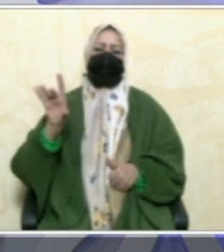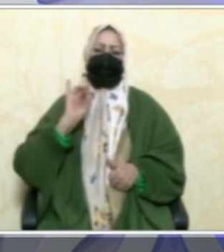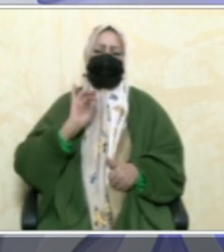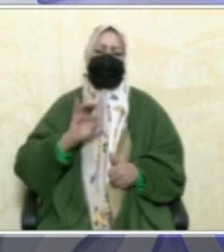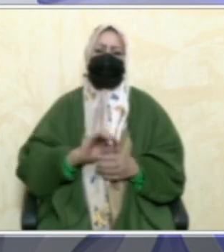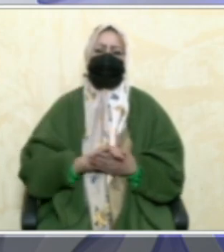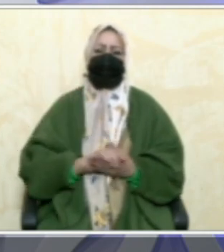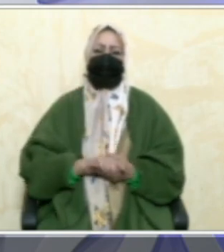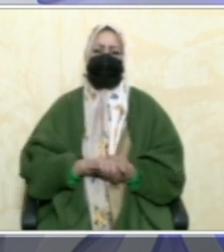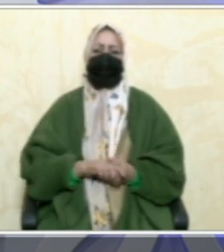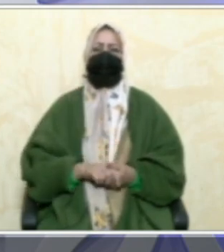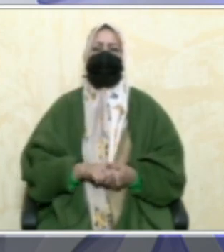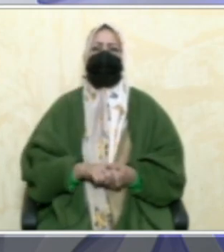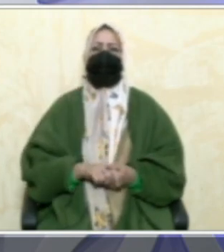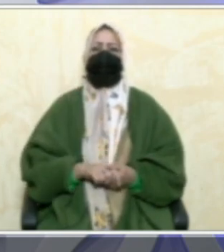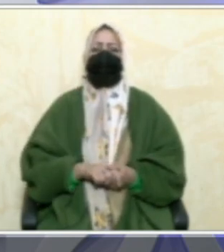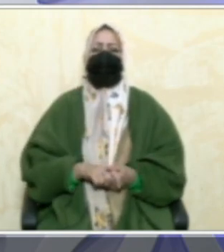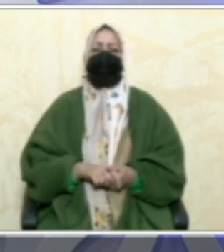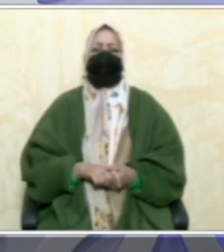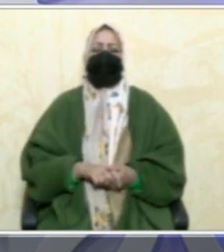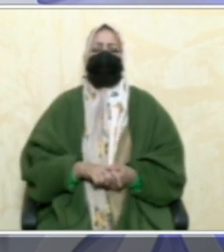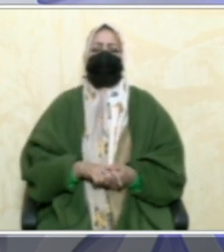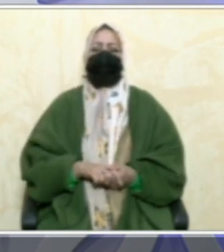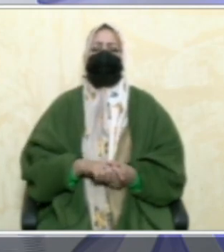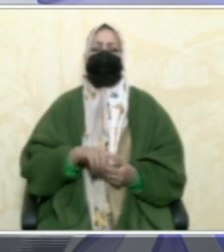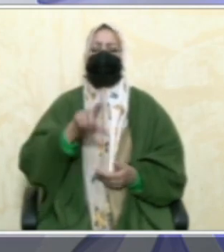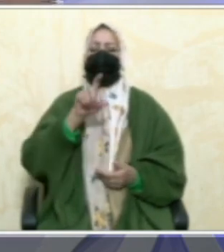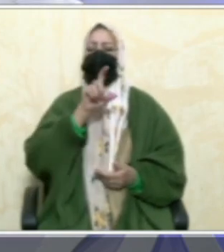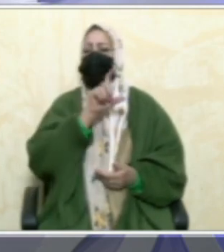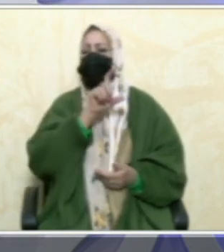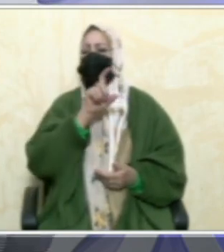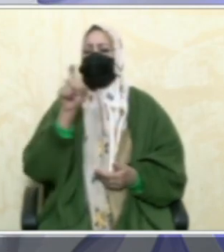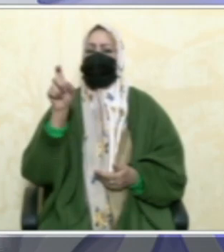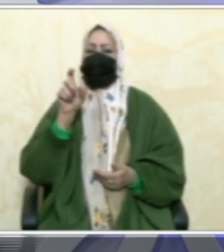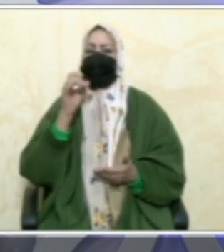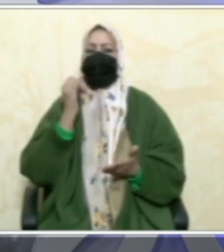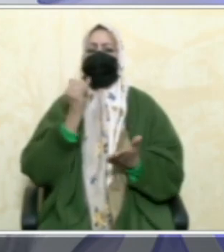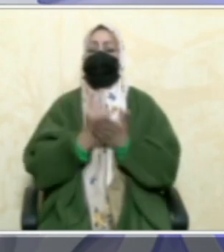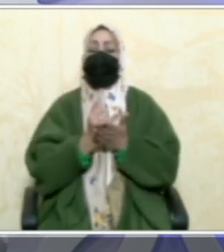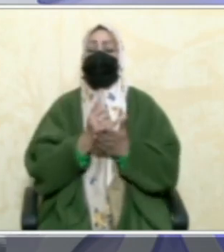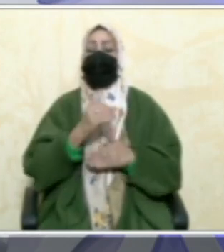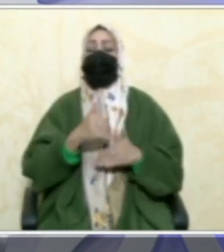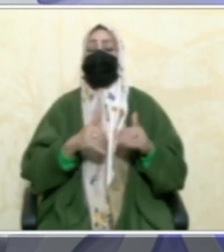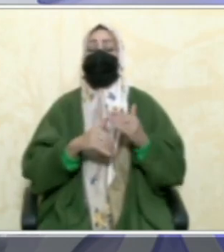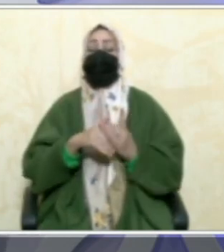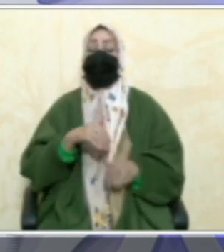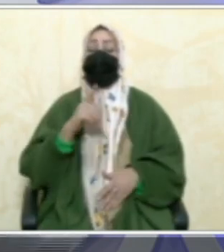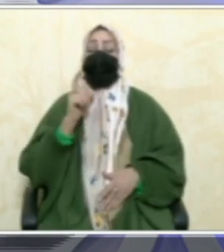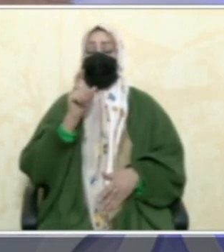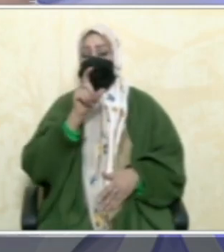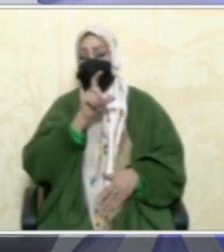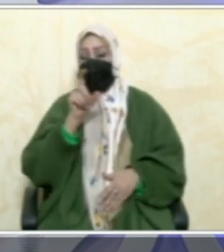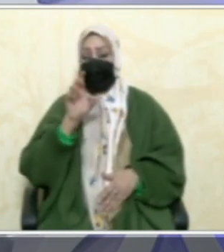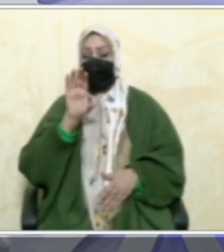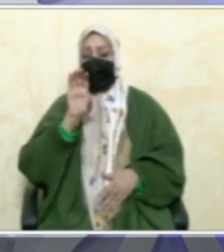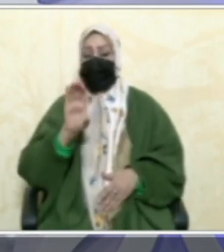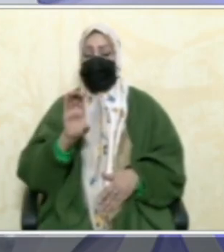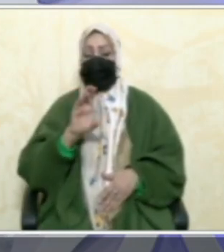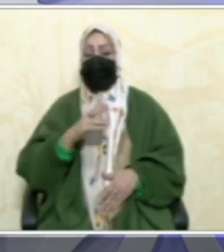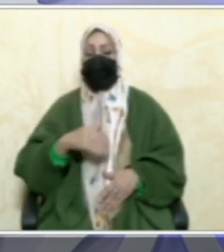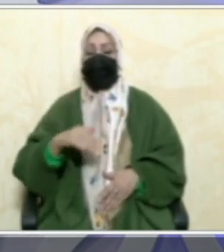لا فائدة للمسلم إذا ضربت عقيدته بعد ذلك في الترقي في العلم، في العلم ولا في